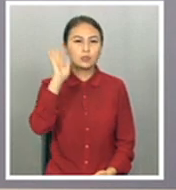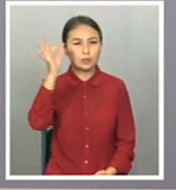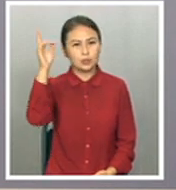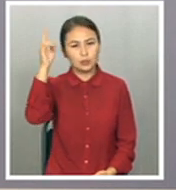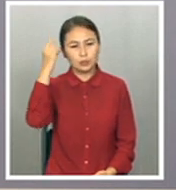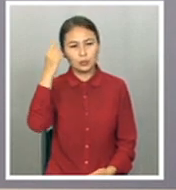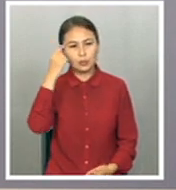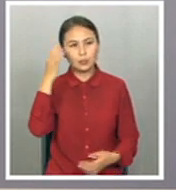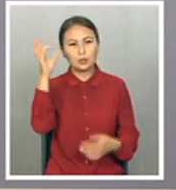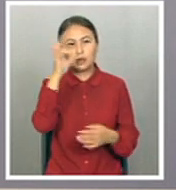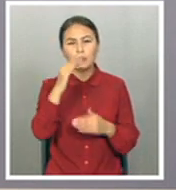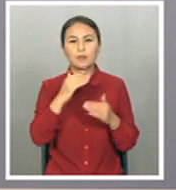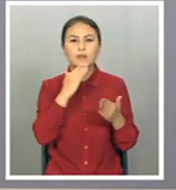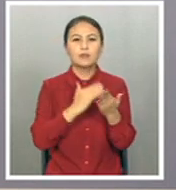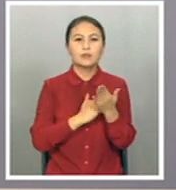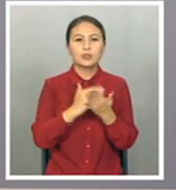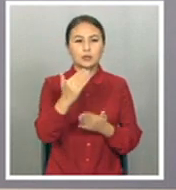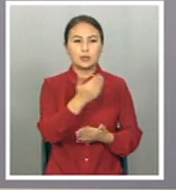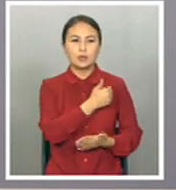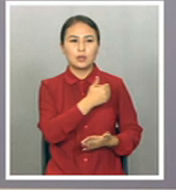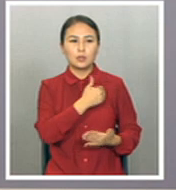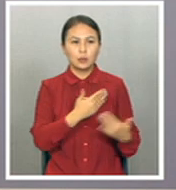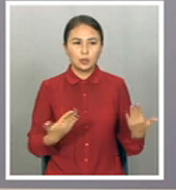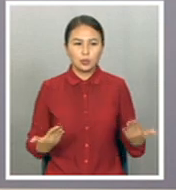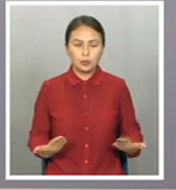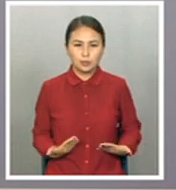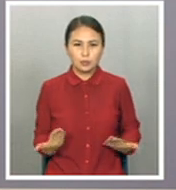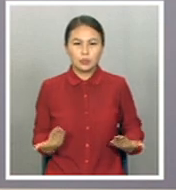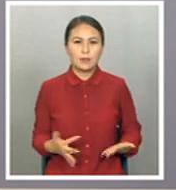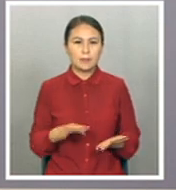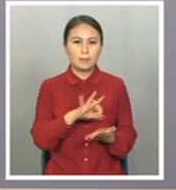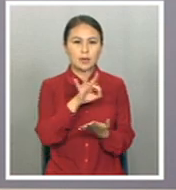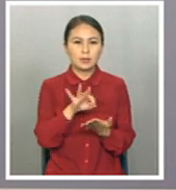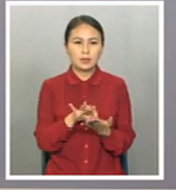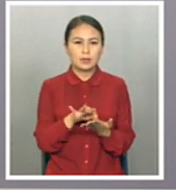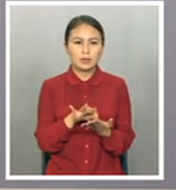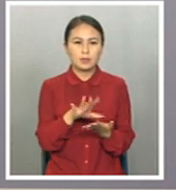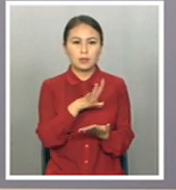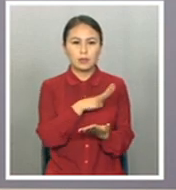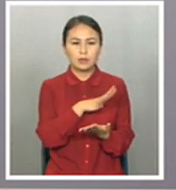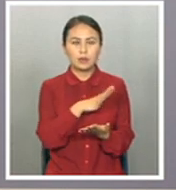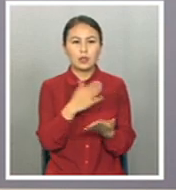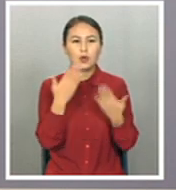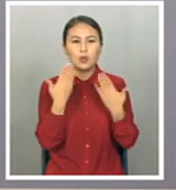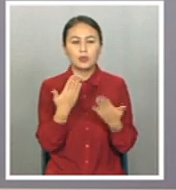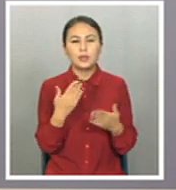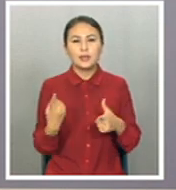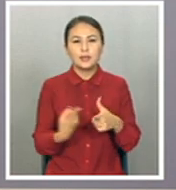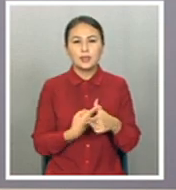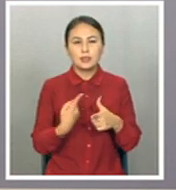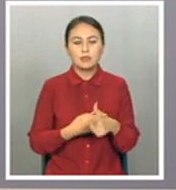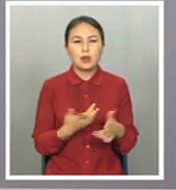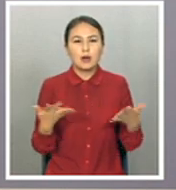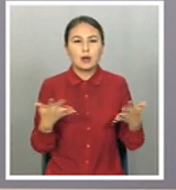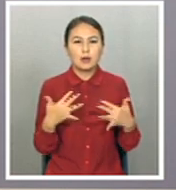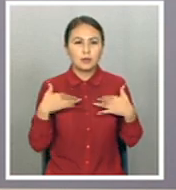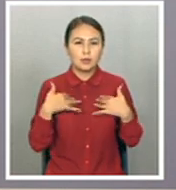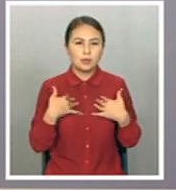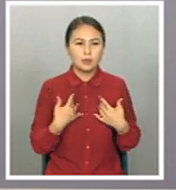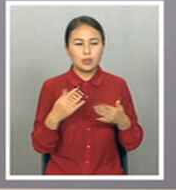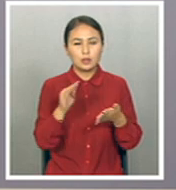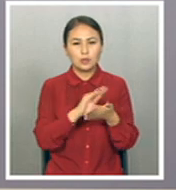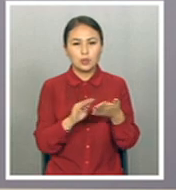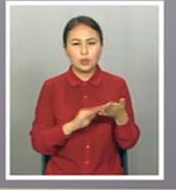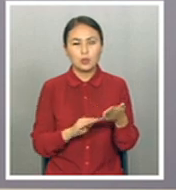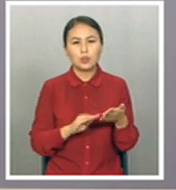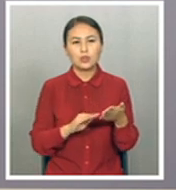еңсесін биік көтеруді өмірлік мұрат еткен абыз. Оның есіміне қайғы анықтаушының